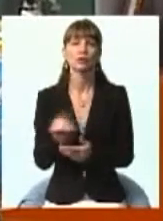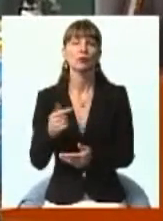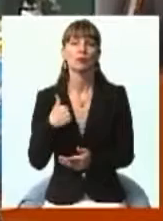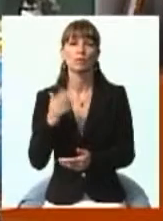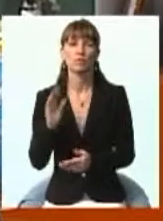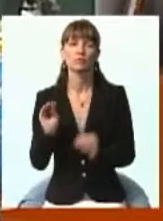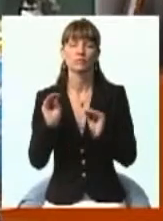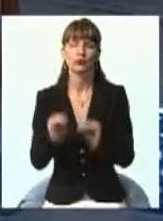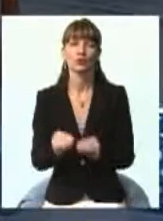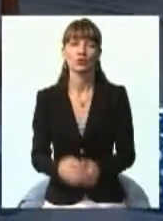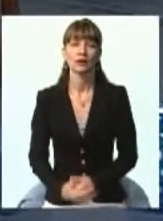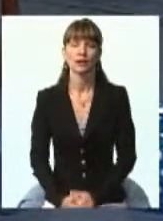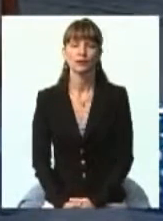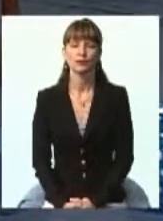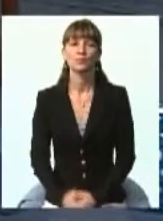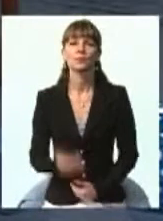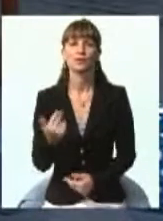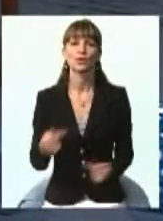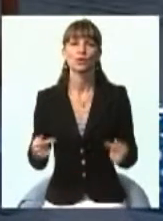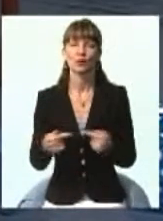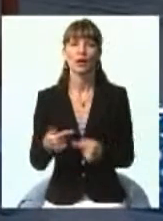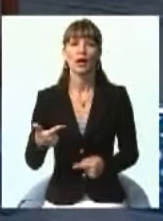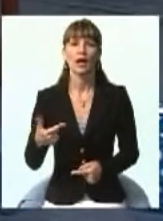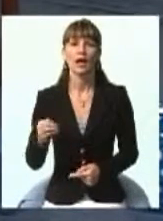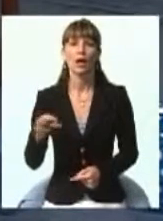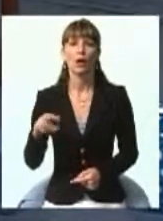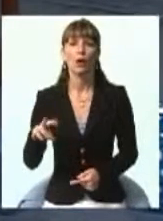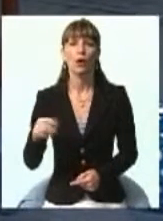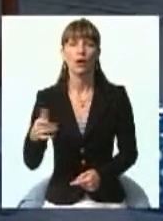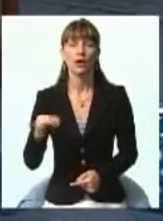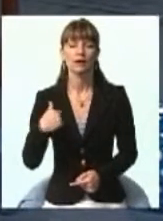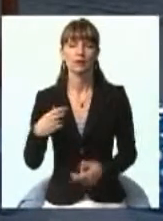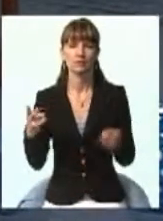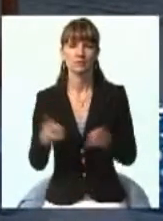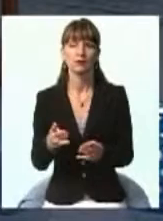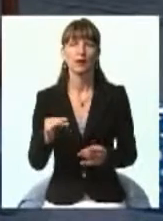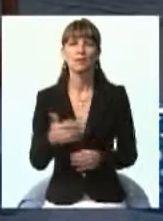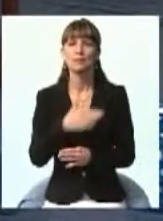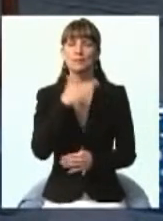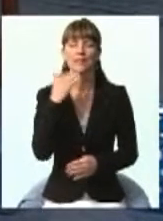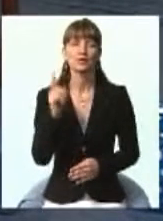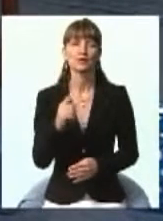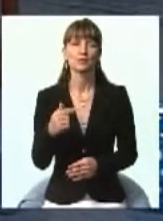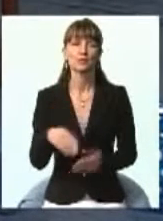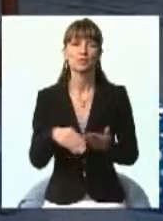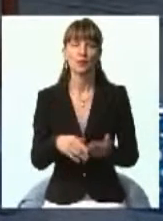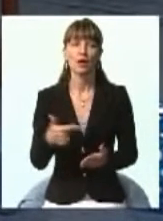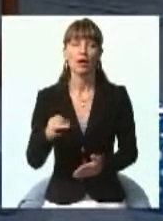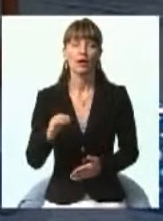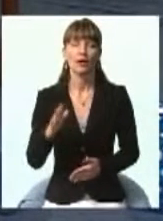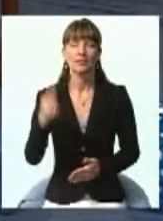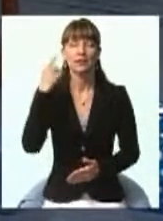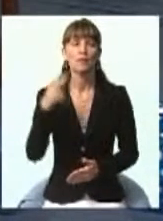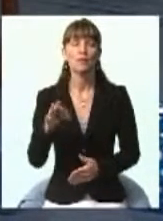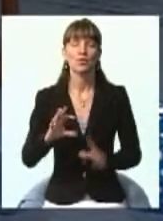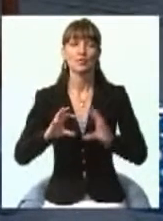ми будемо позначати. Цілком вірно, тож геологи нам потрібні. Ну і, власне, дуже багато чого ми за допомогою геологів знаємо